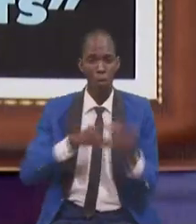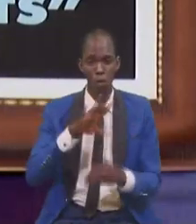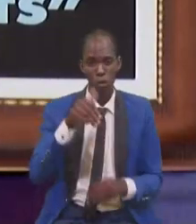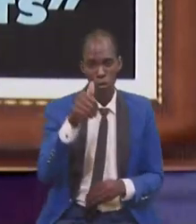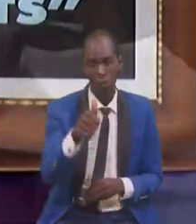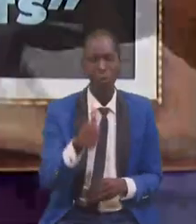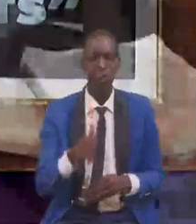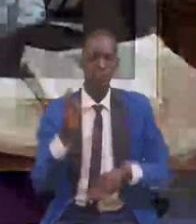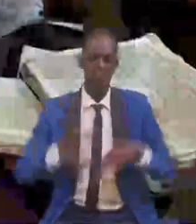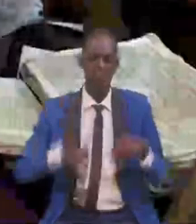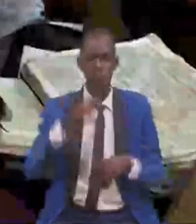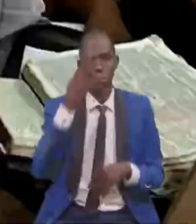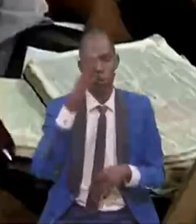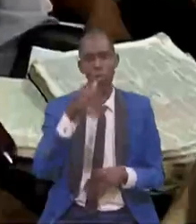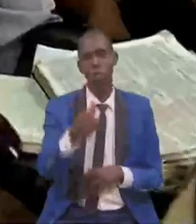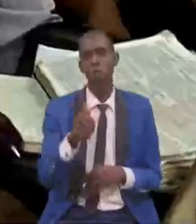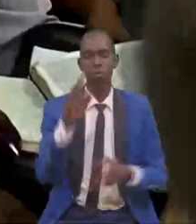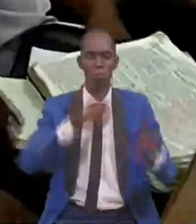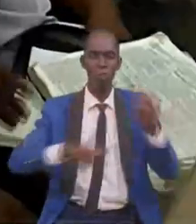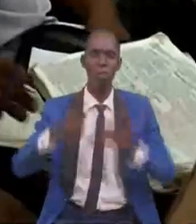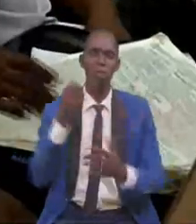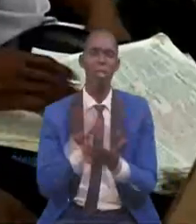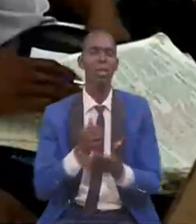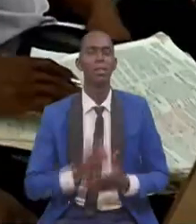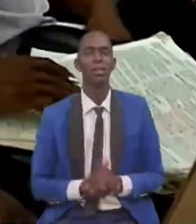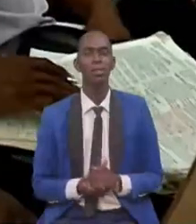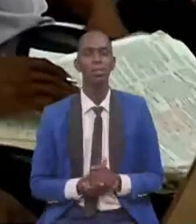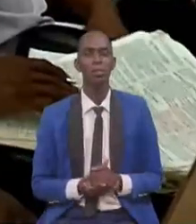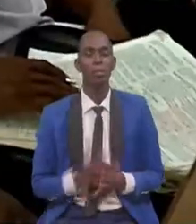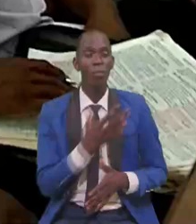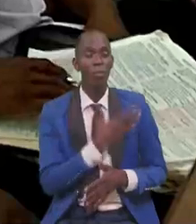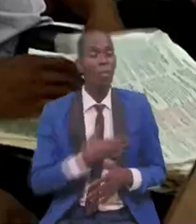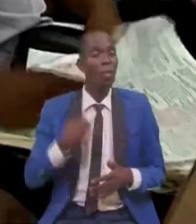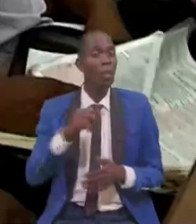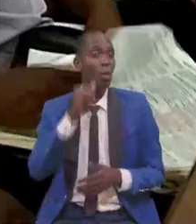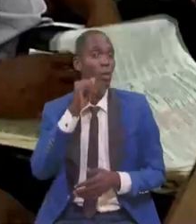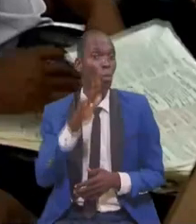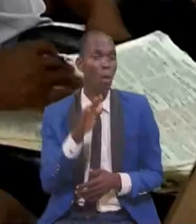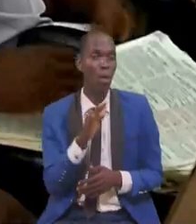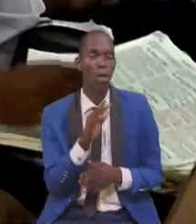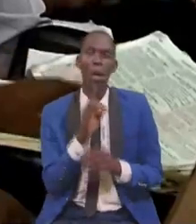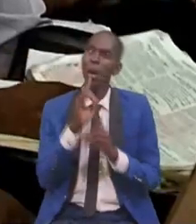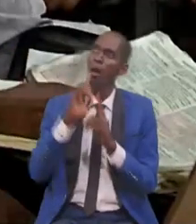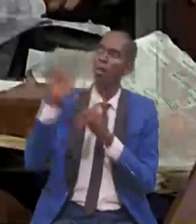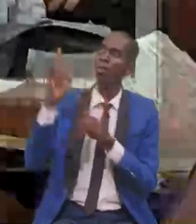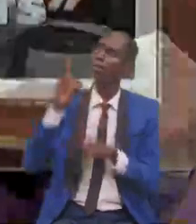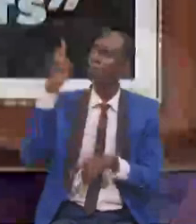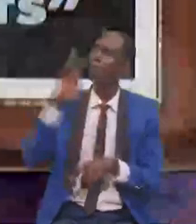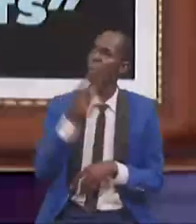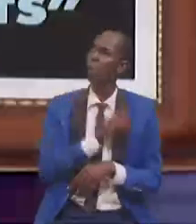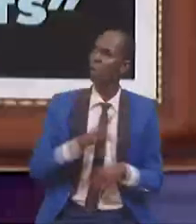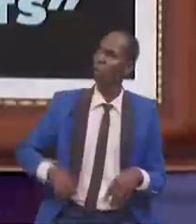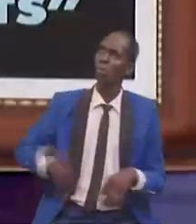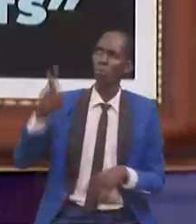vie plus que tu ne te connaisses. Donne-moi un bon amen. Et la femme dit, tu